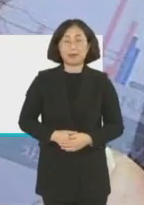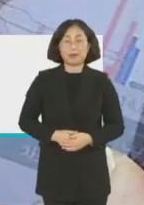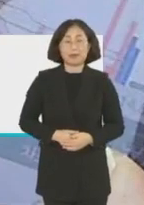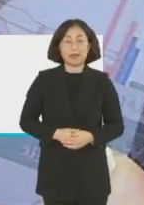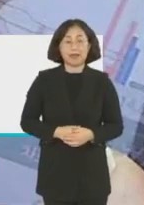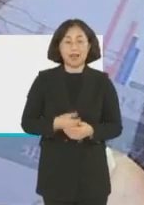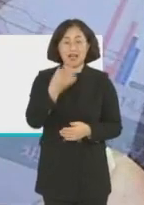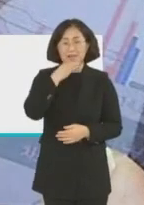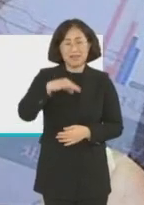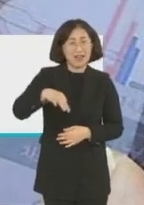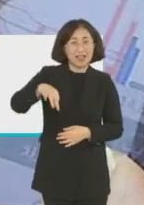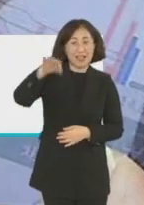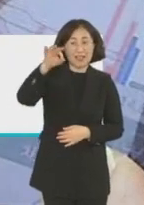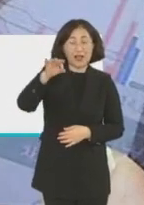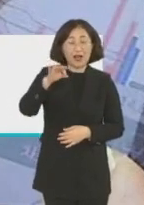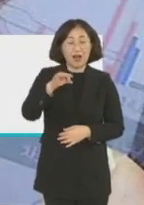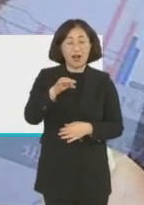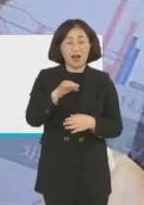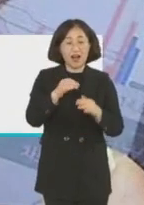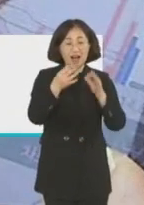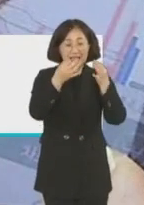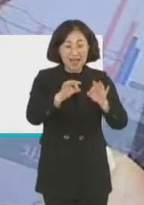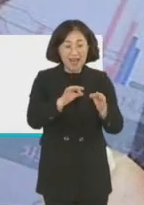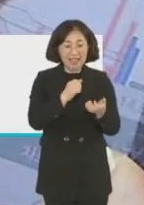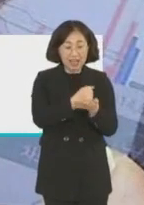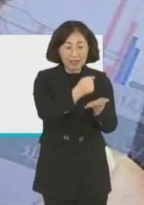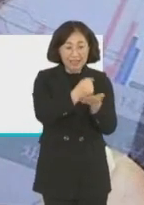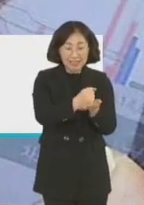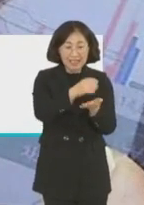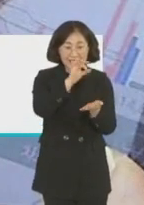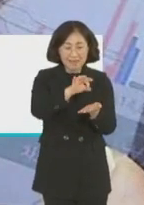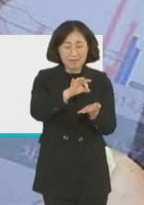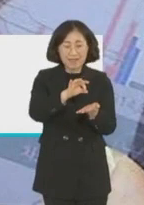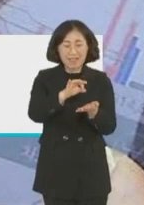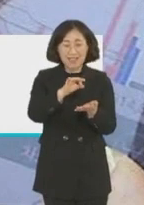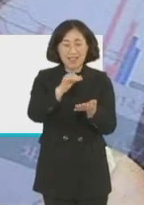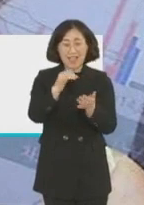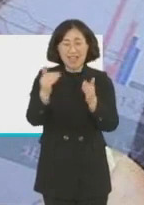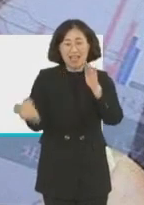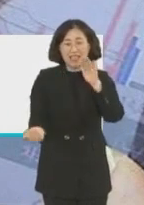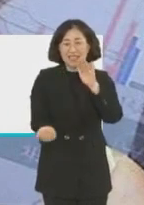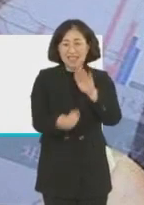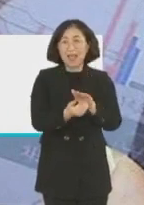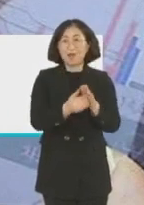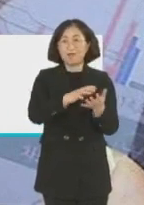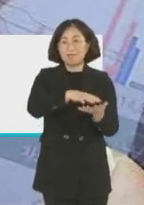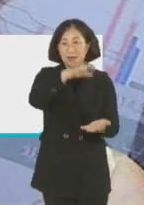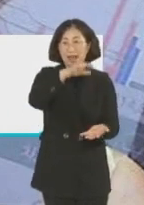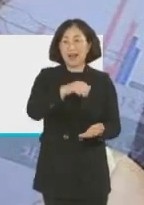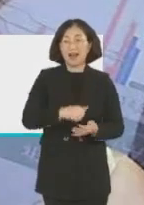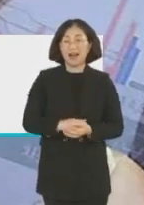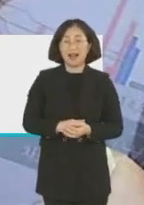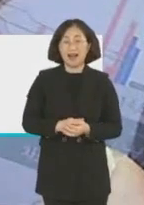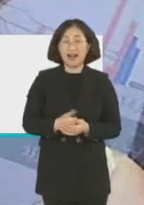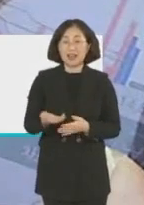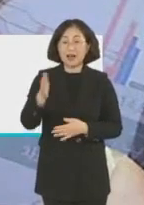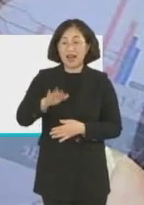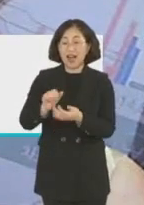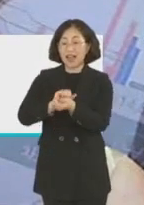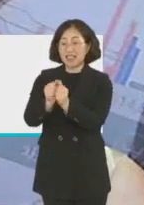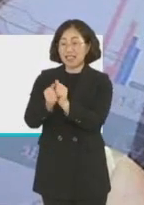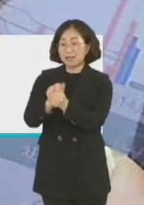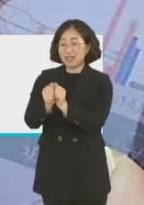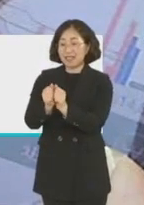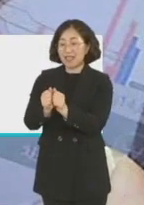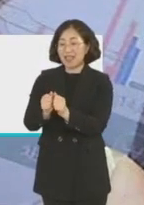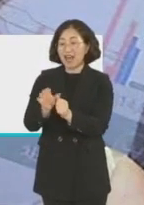고금리 시대를 맞아 은행권의 정기예금 잔액이 통계 작성 이래 역대 최대치로 불어났습니다. 반면 증시 고객